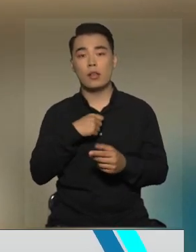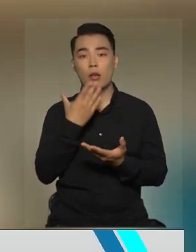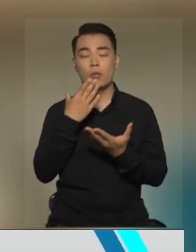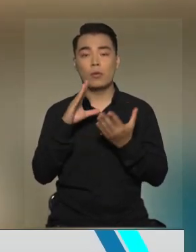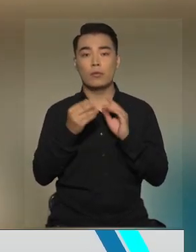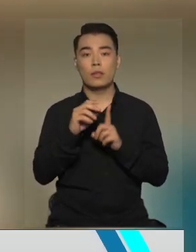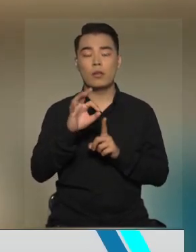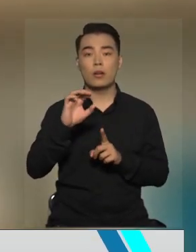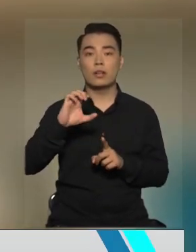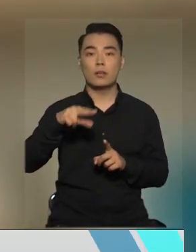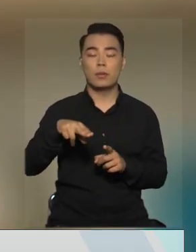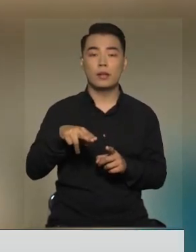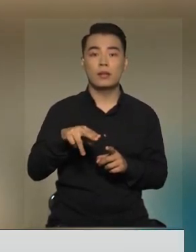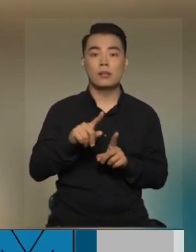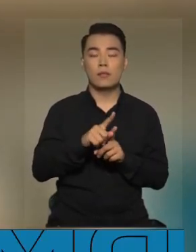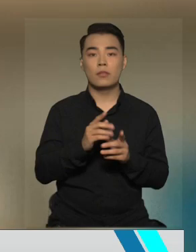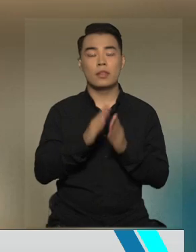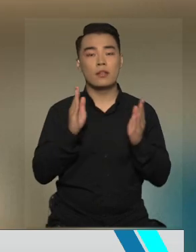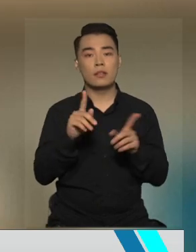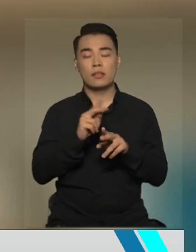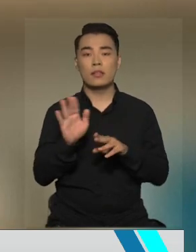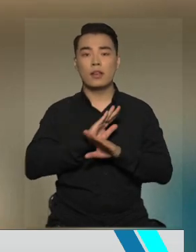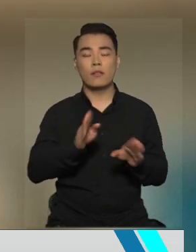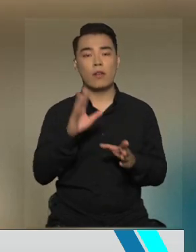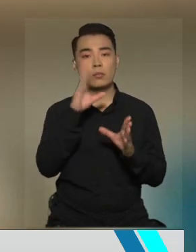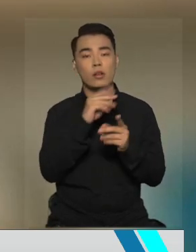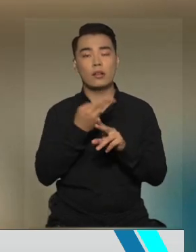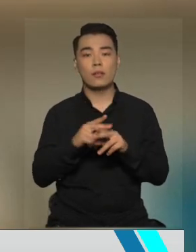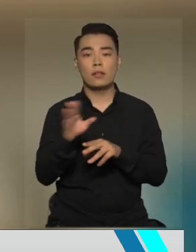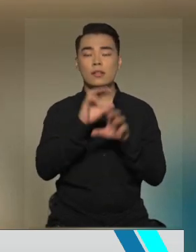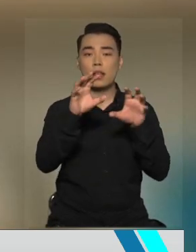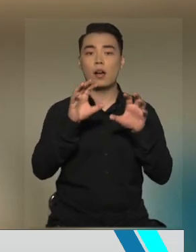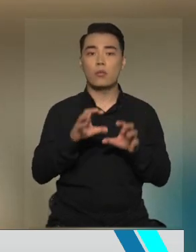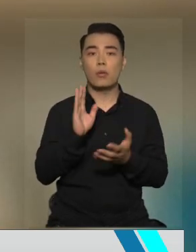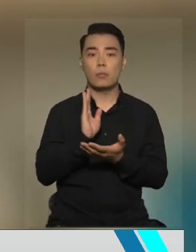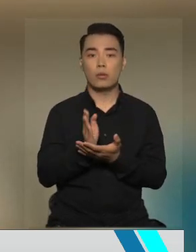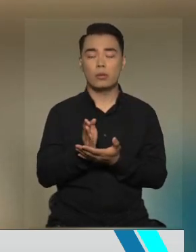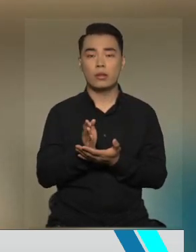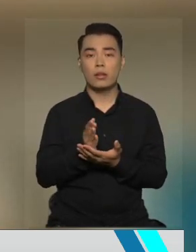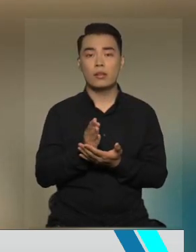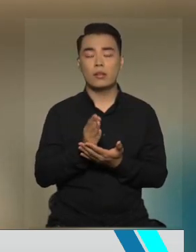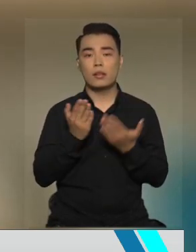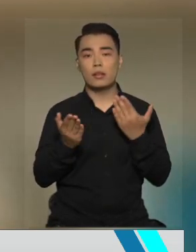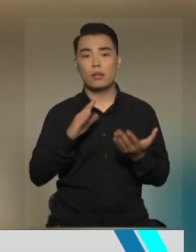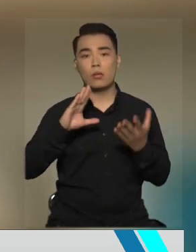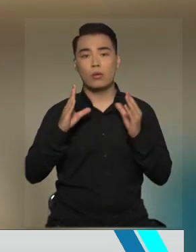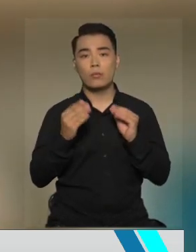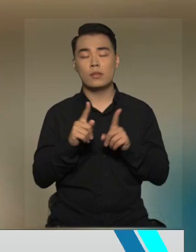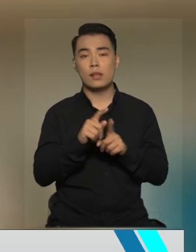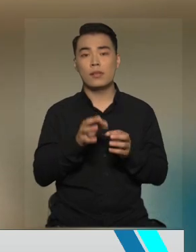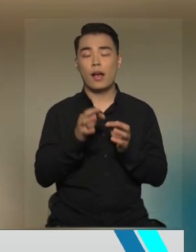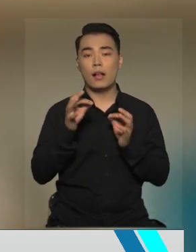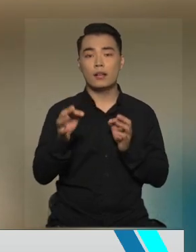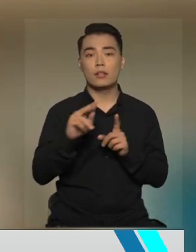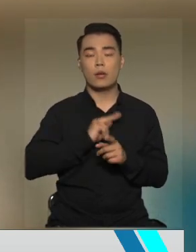ЕСП, невозможно. Нету понятия фрилансеров в законодательстве. Они все самозанятые.